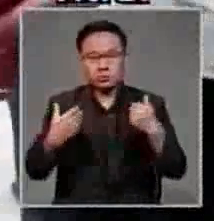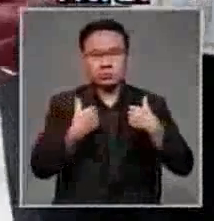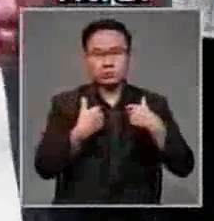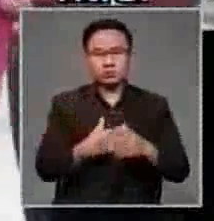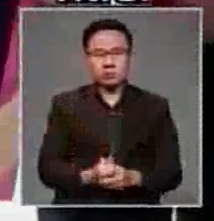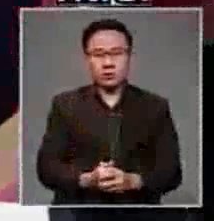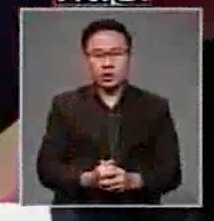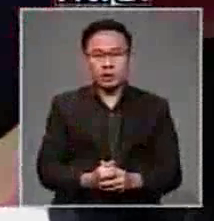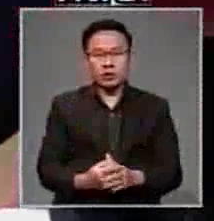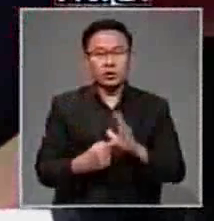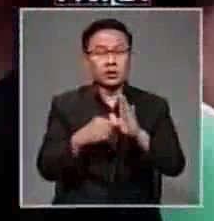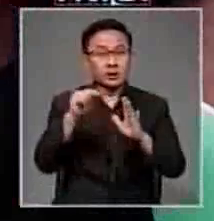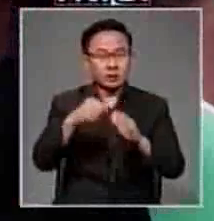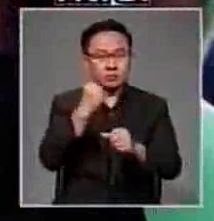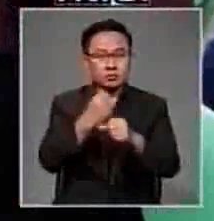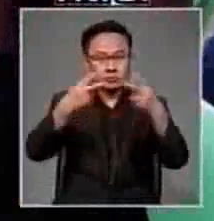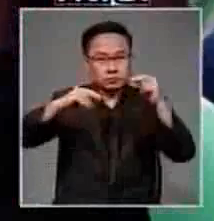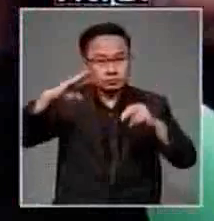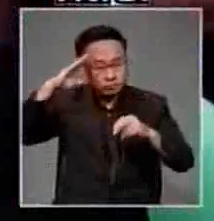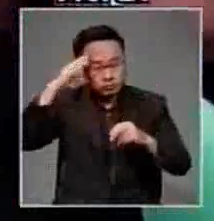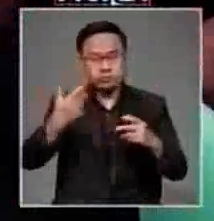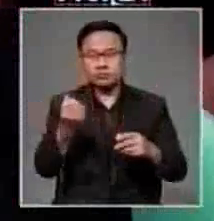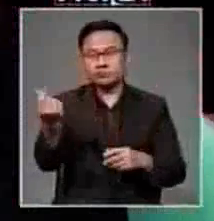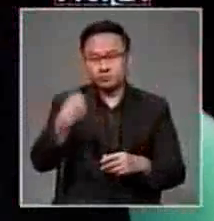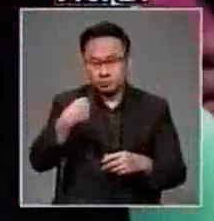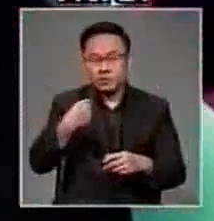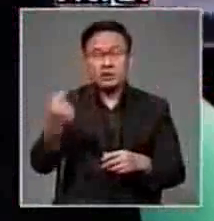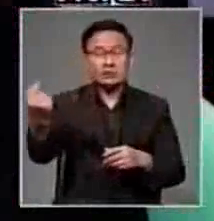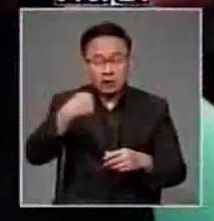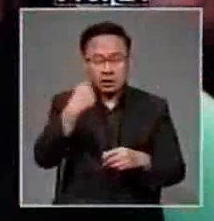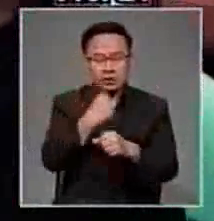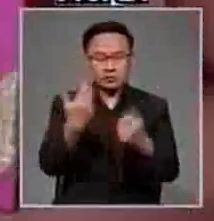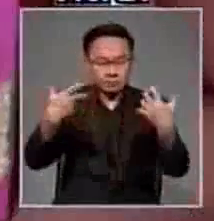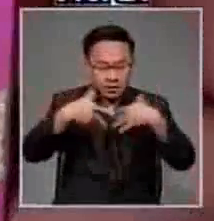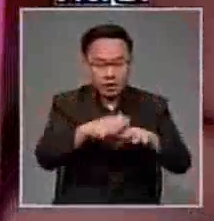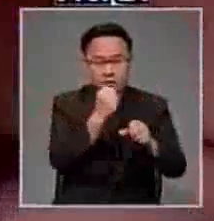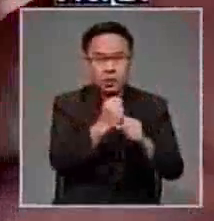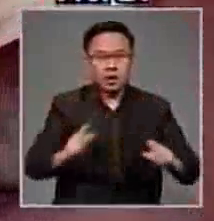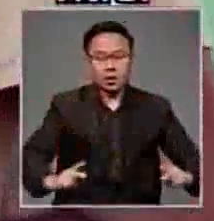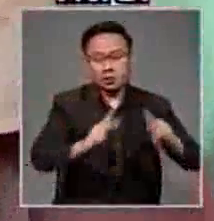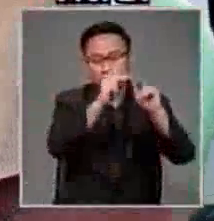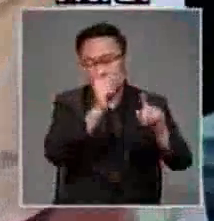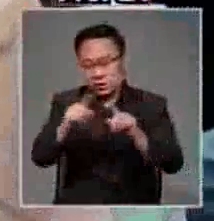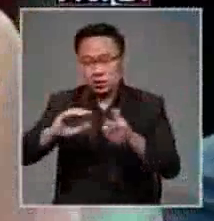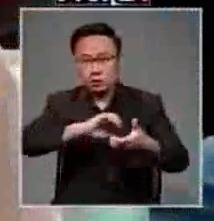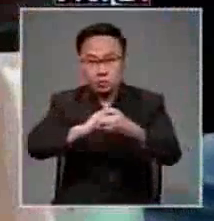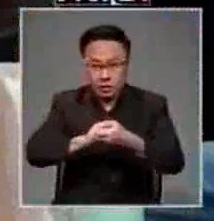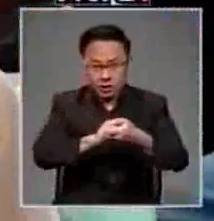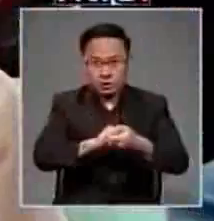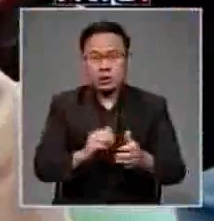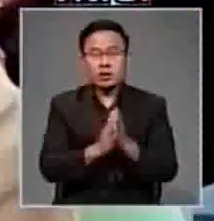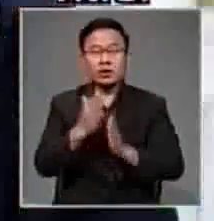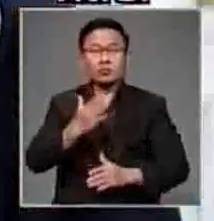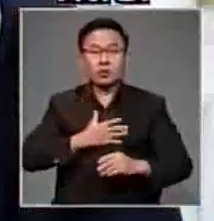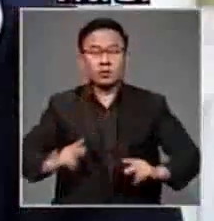อนในเชิงมูลการนะครับซ ึ่ งมูลการนี่คือเป็นว่าเรื่องงานแบบนี้เนี่ยนายกรัฐมนตรีบอกว่ามันต้องบูรณาการทั้งในกระทรวงข้ามกระทรวง